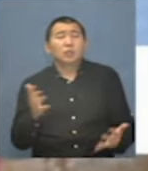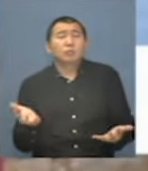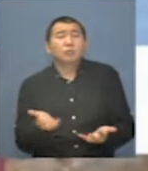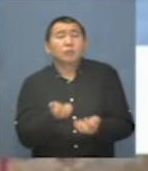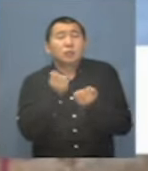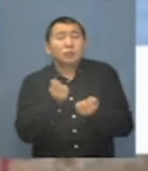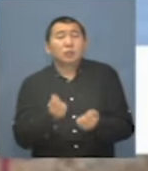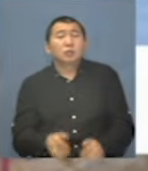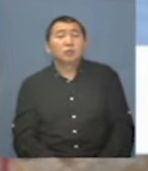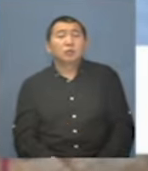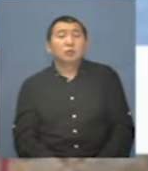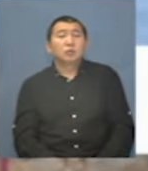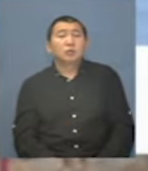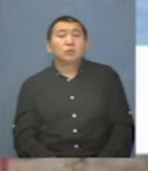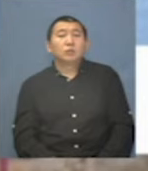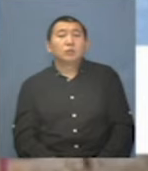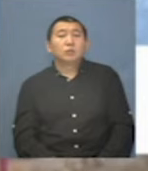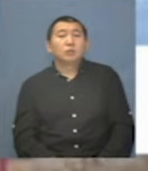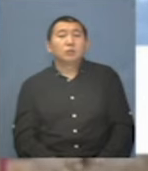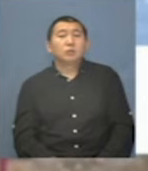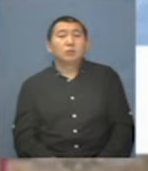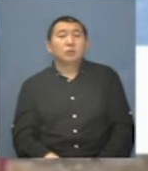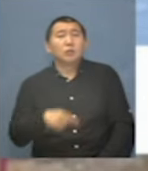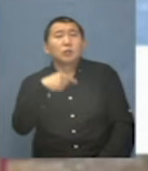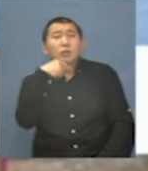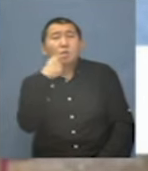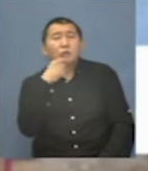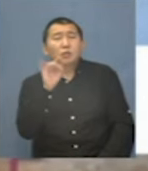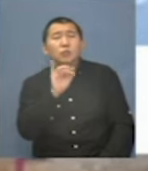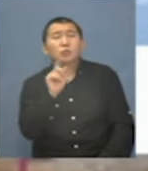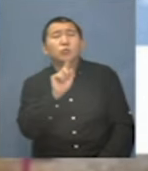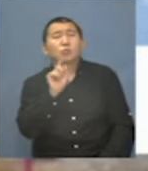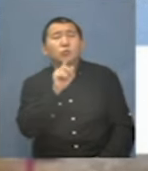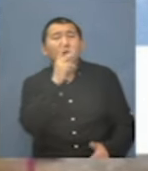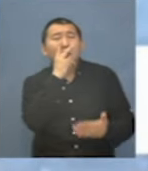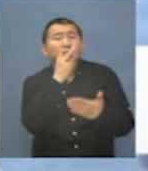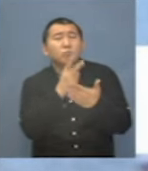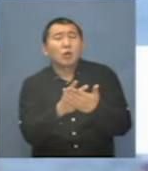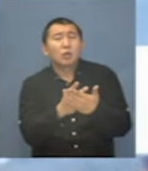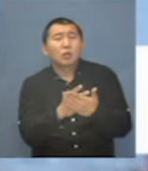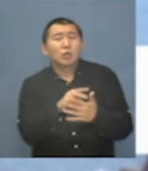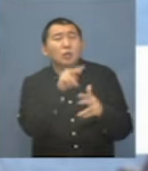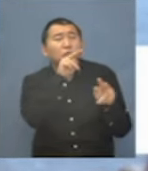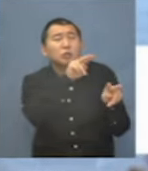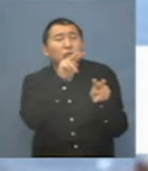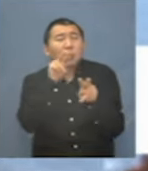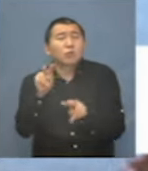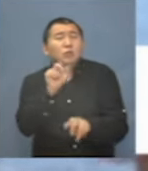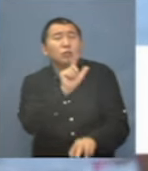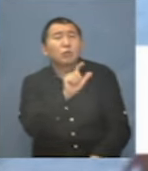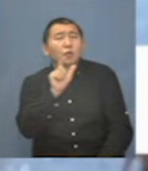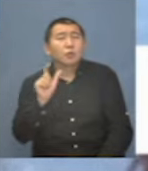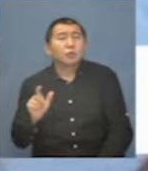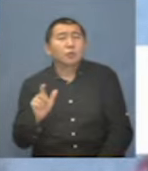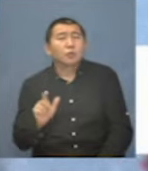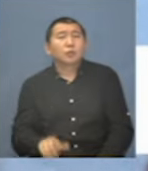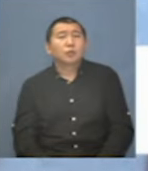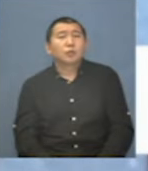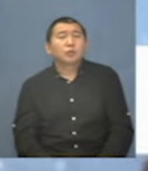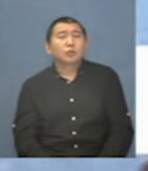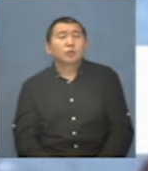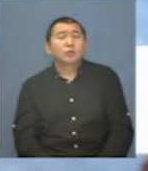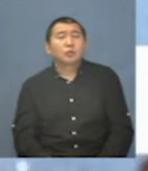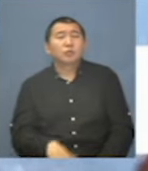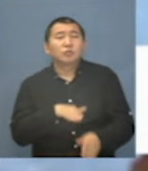Самое сложное было это говорить и что-то показывать. При этом следить за людьми,